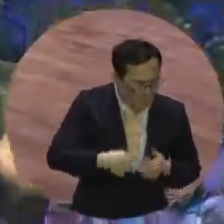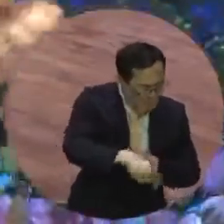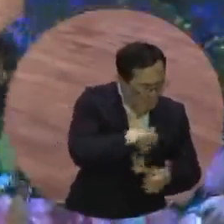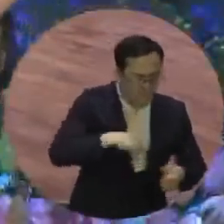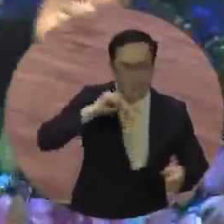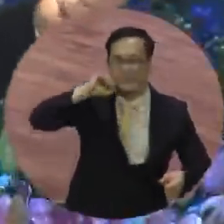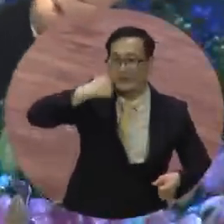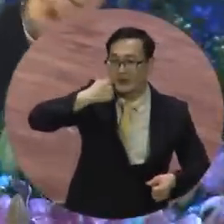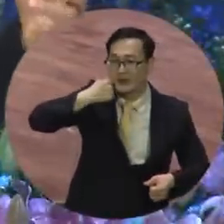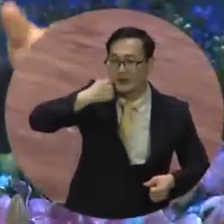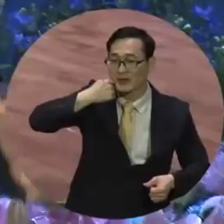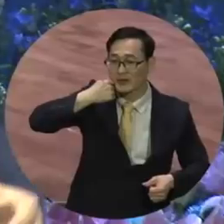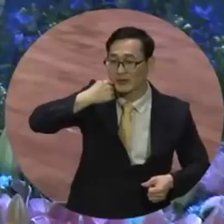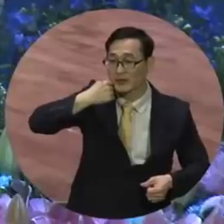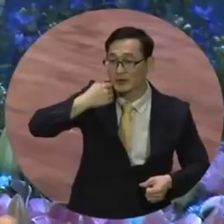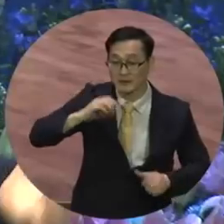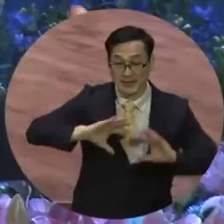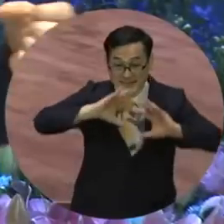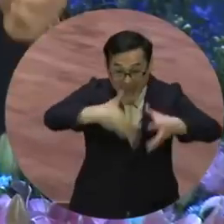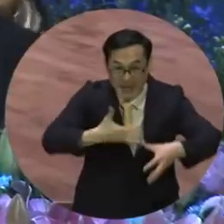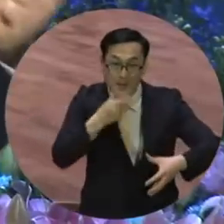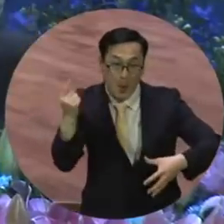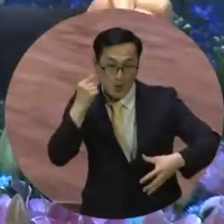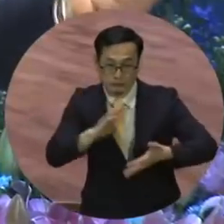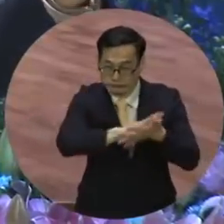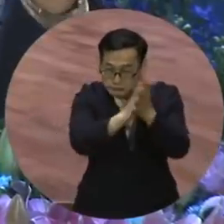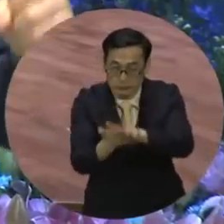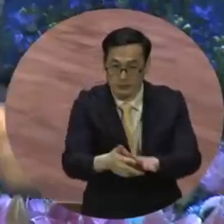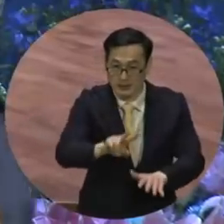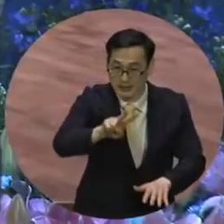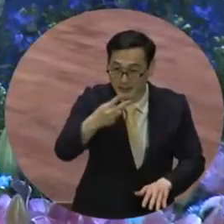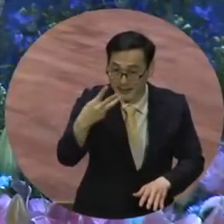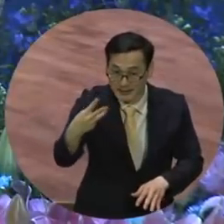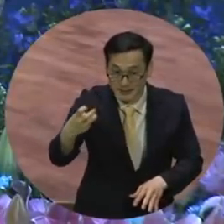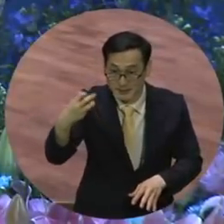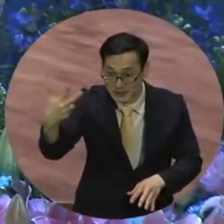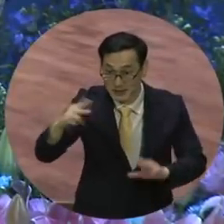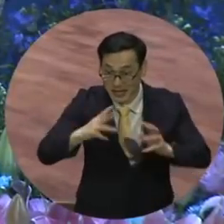주제에 세계복음화, 237나라 복음화.